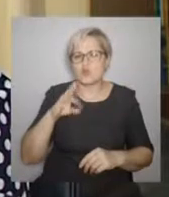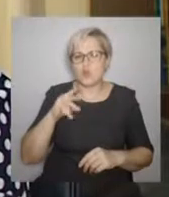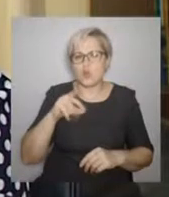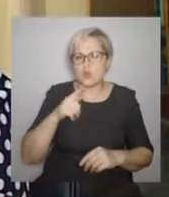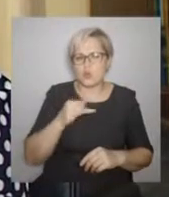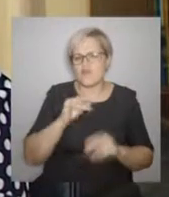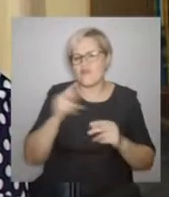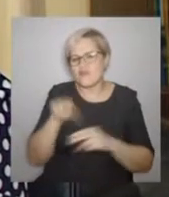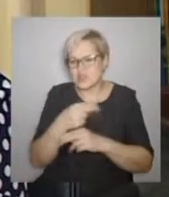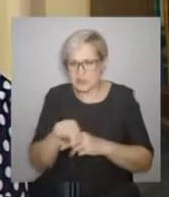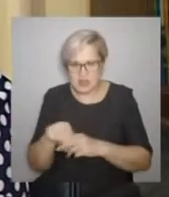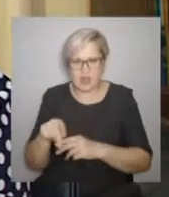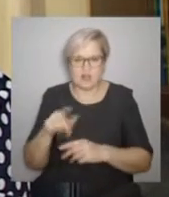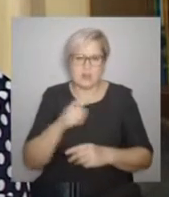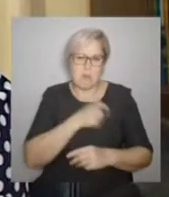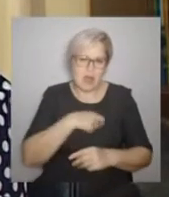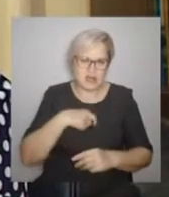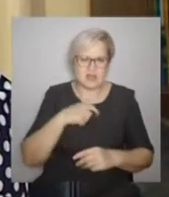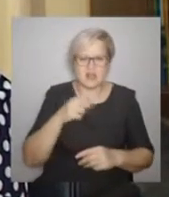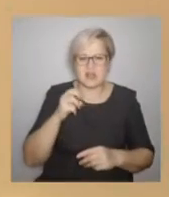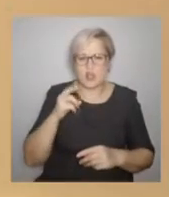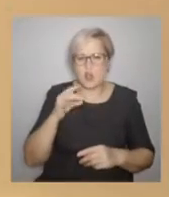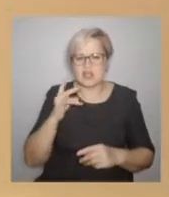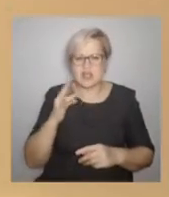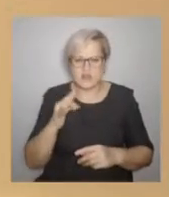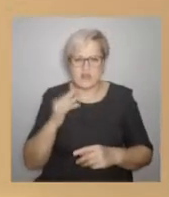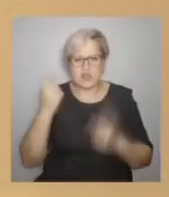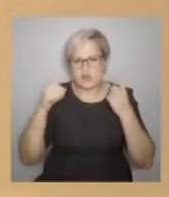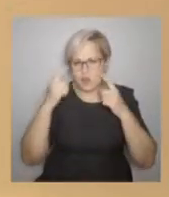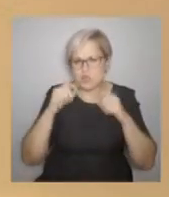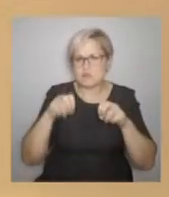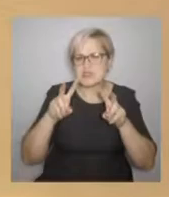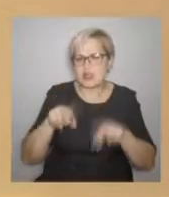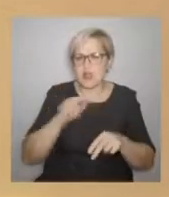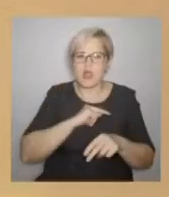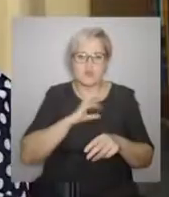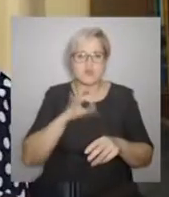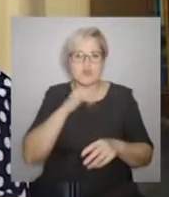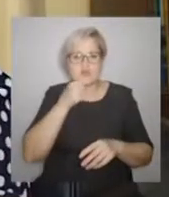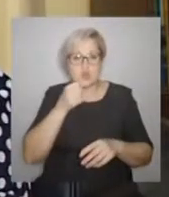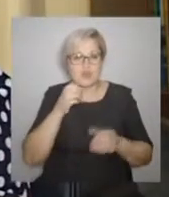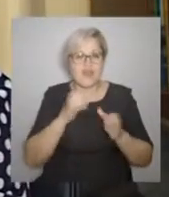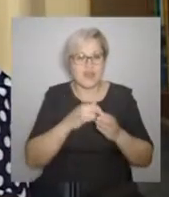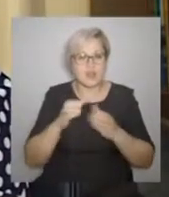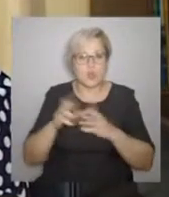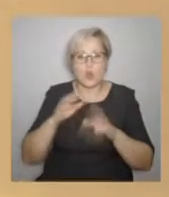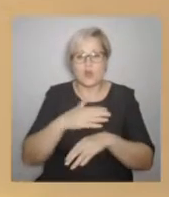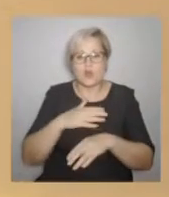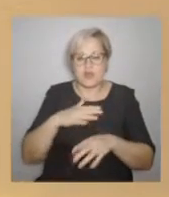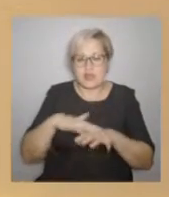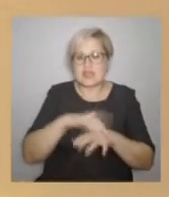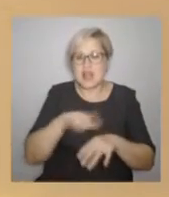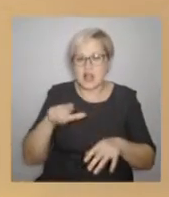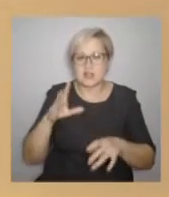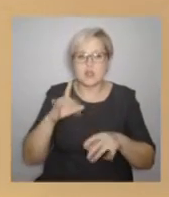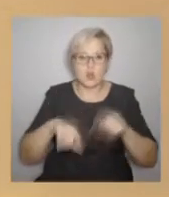так размещаем рекламу, стенды, которые говорят о нас, о том, что мы существуем.